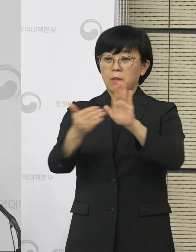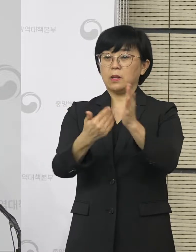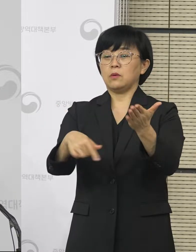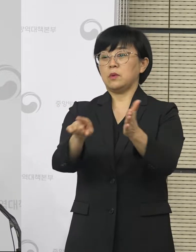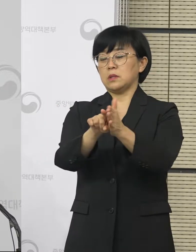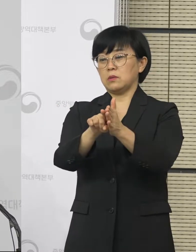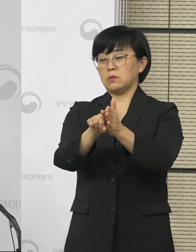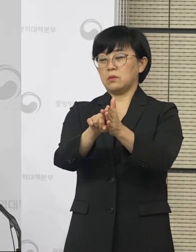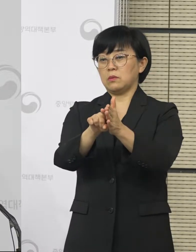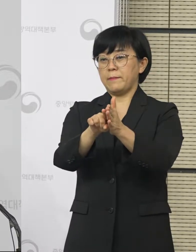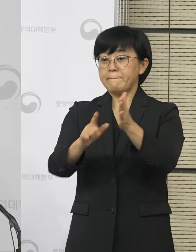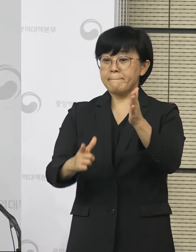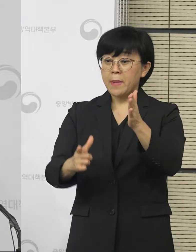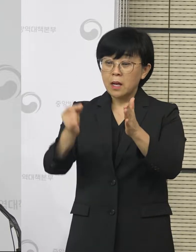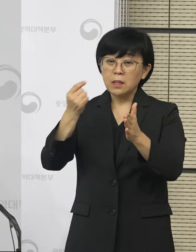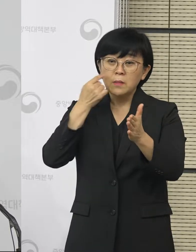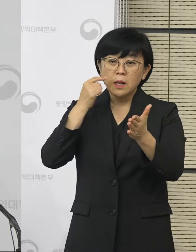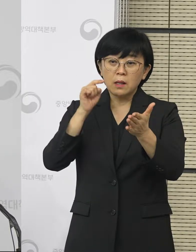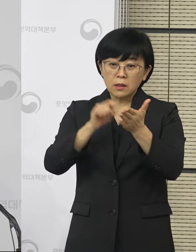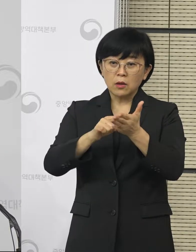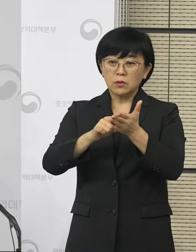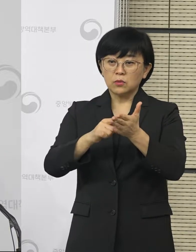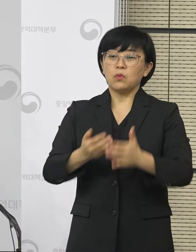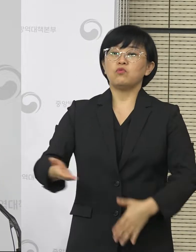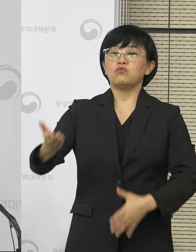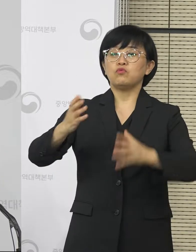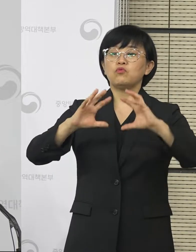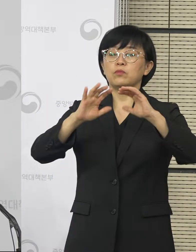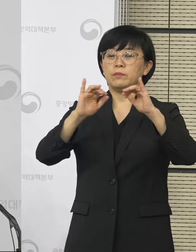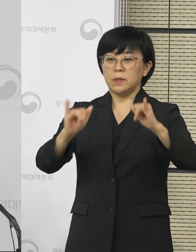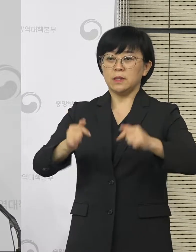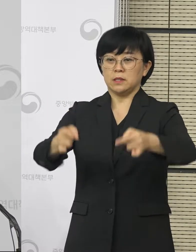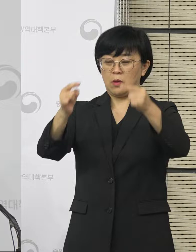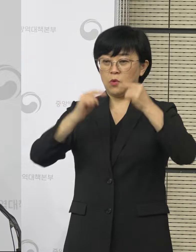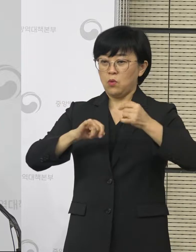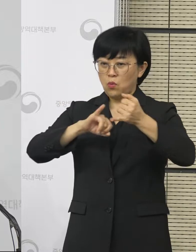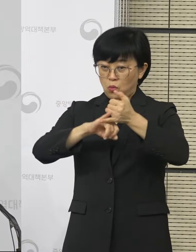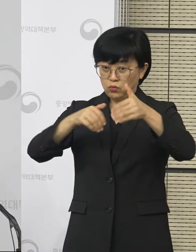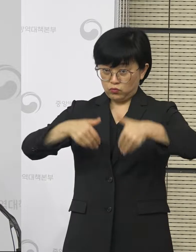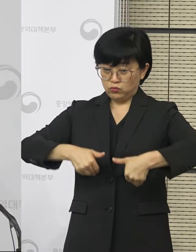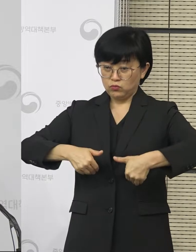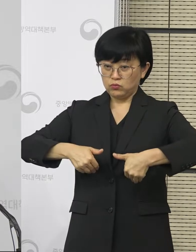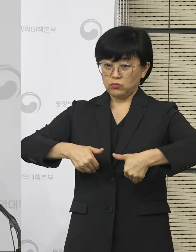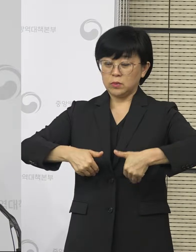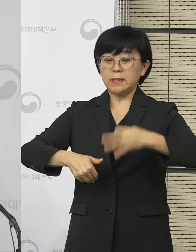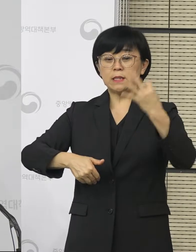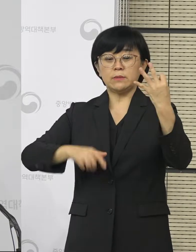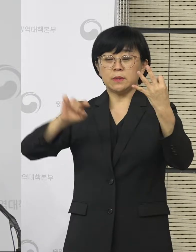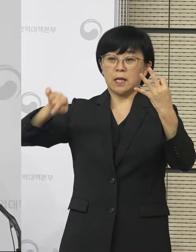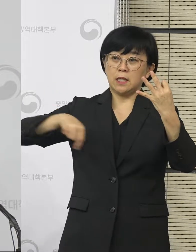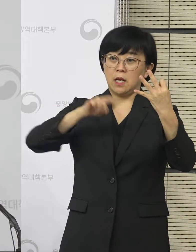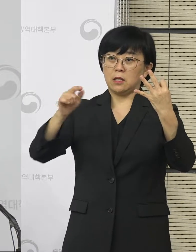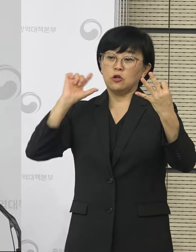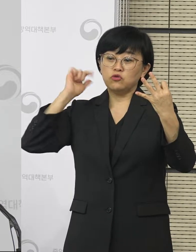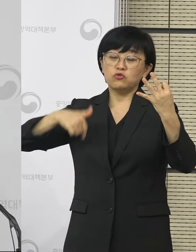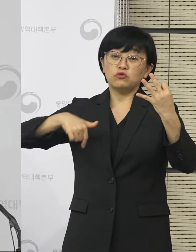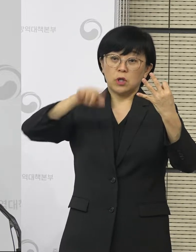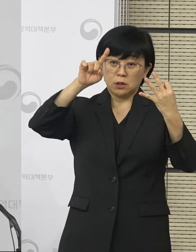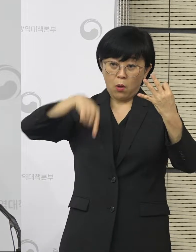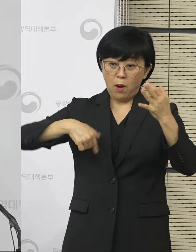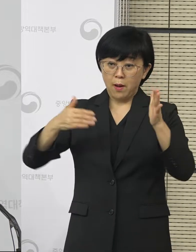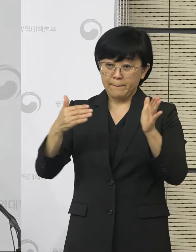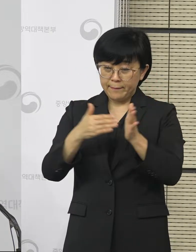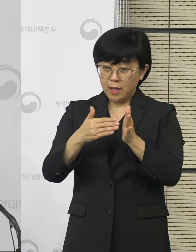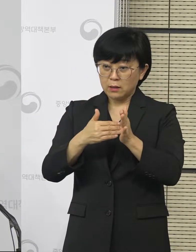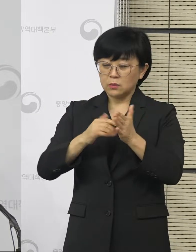지역사회 전파를 차단하기 위해서는 조기 발견과 국민들의 참여가 무엇보다도 중요합니다. 최근 10살 이내에